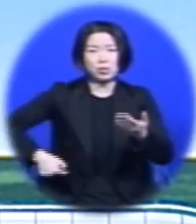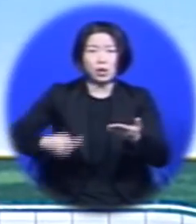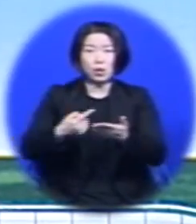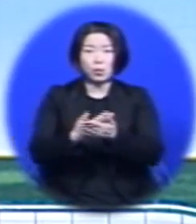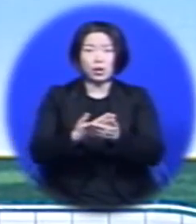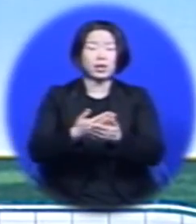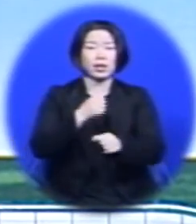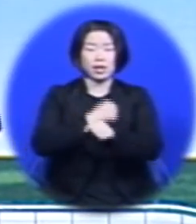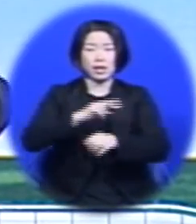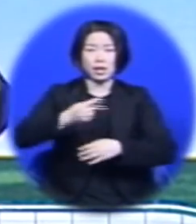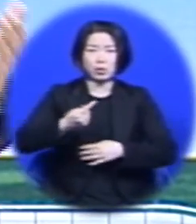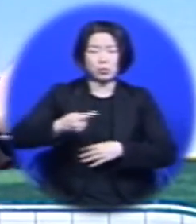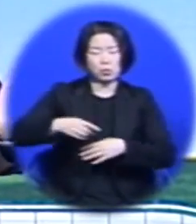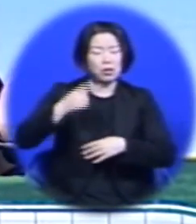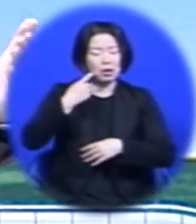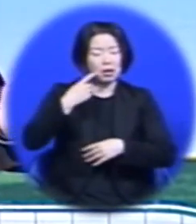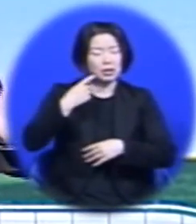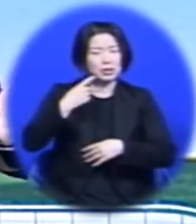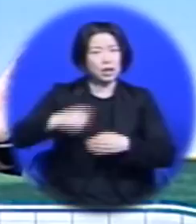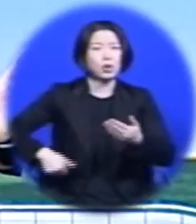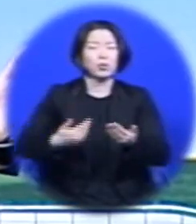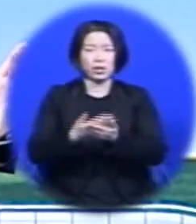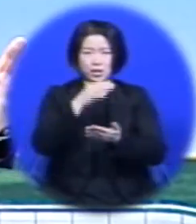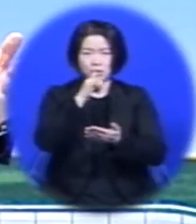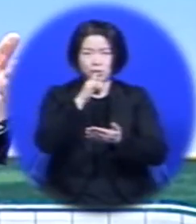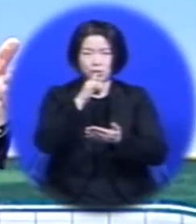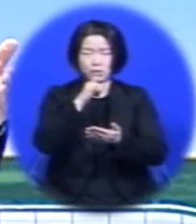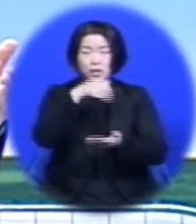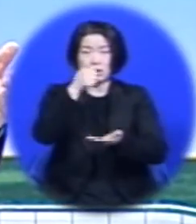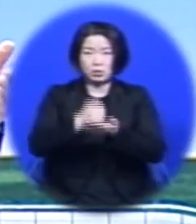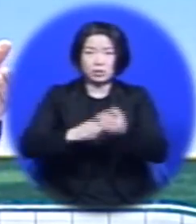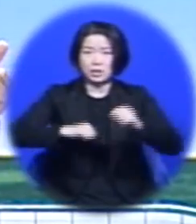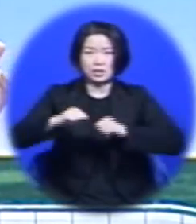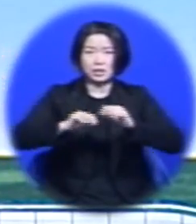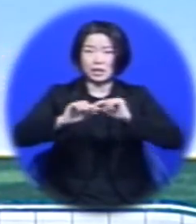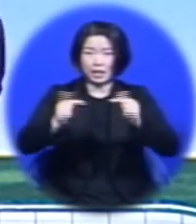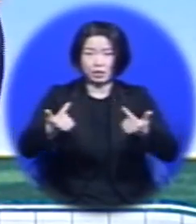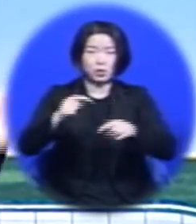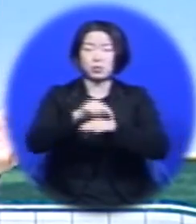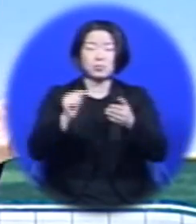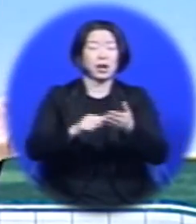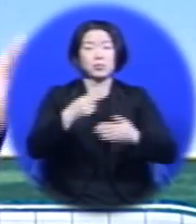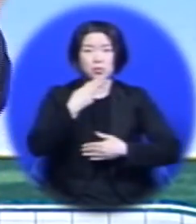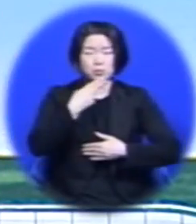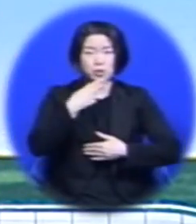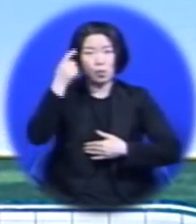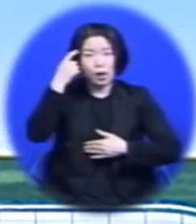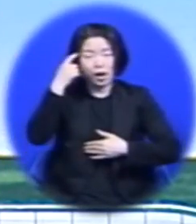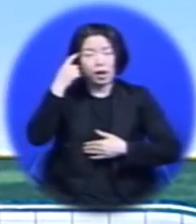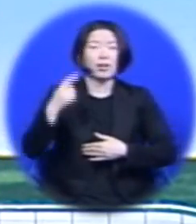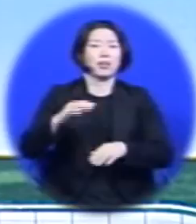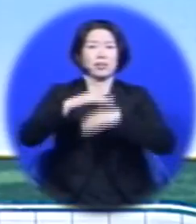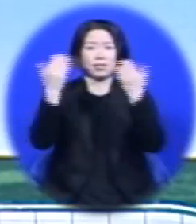겁니다 죄를 안 지 께 안 짓고 살려고 하는 마음이 없습니다 다 용서 받았으니까 죄 용서